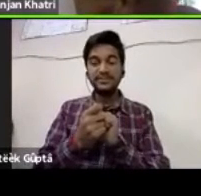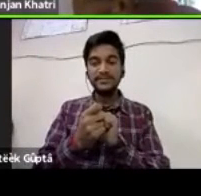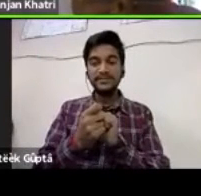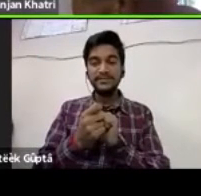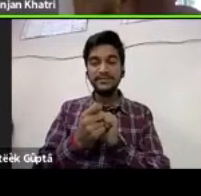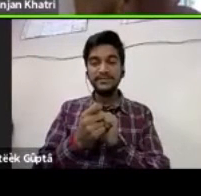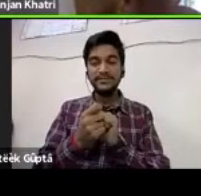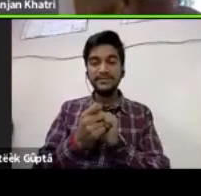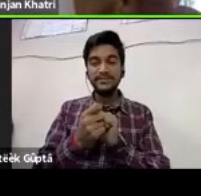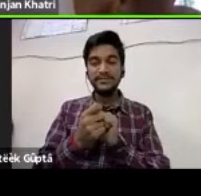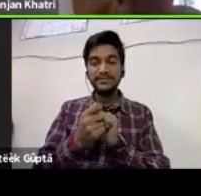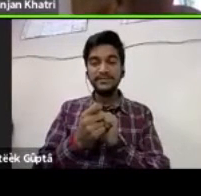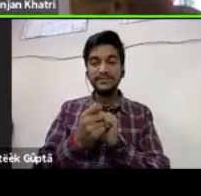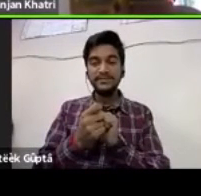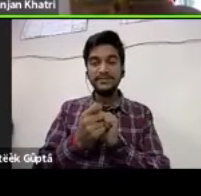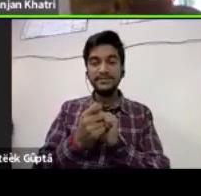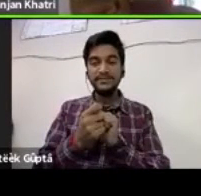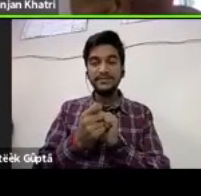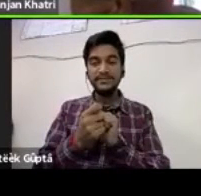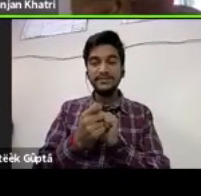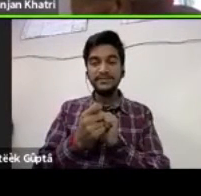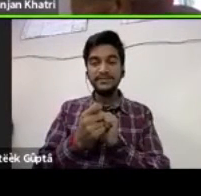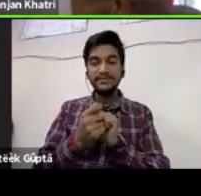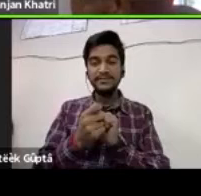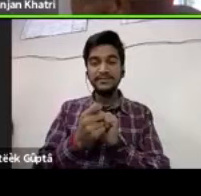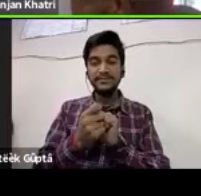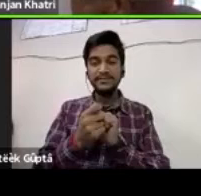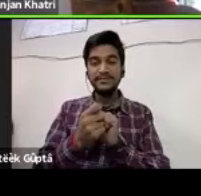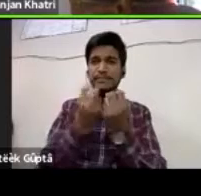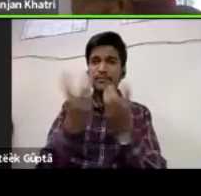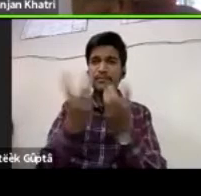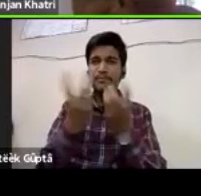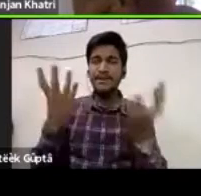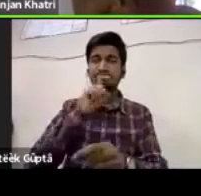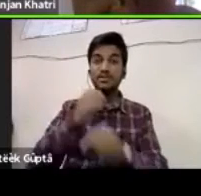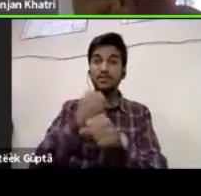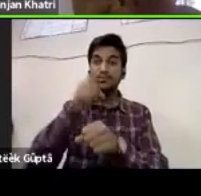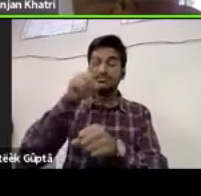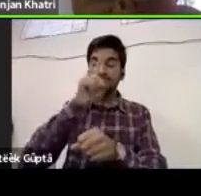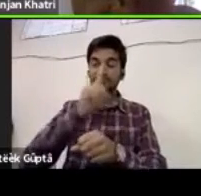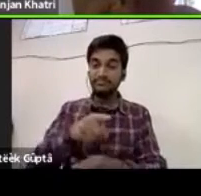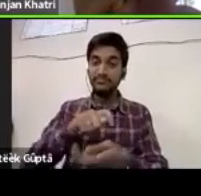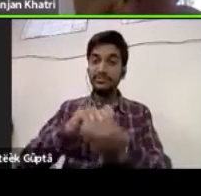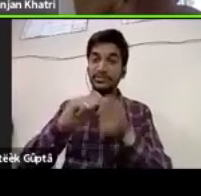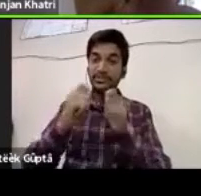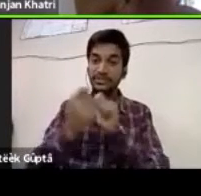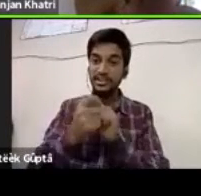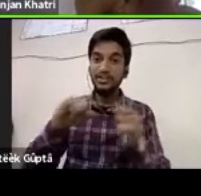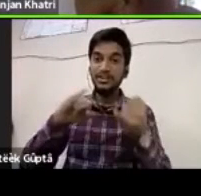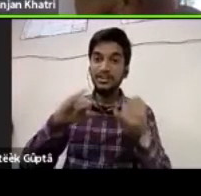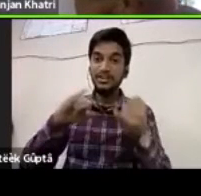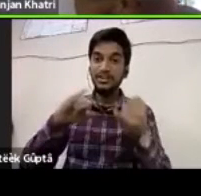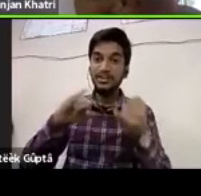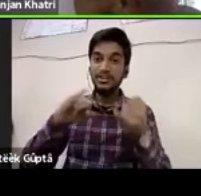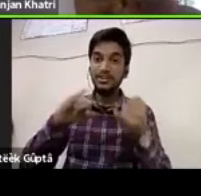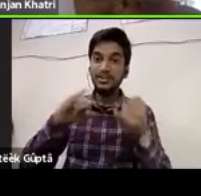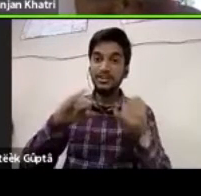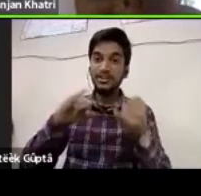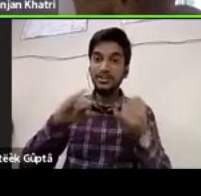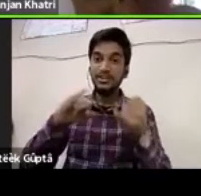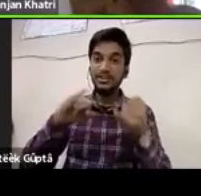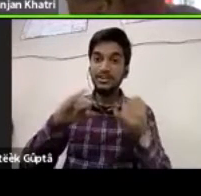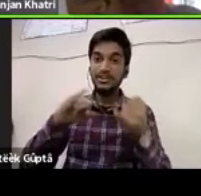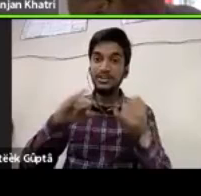कि इकोसिस्टम बदलें, समाज की जो सोच धारा है वो अगर बदल जाए जल्द से